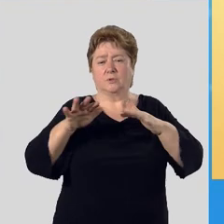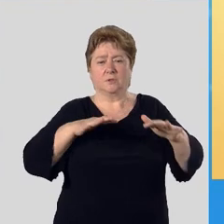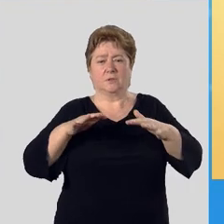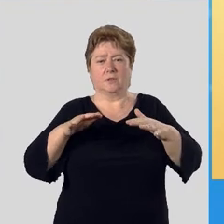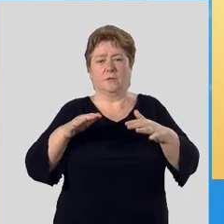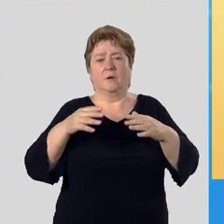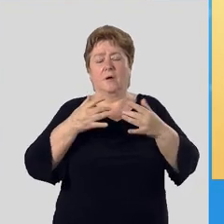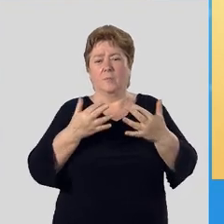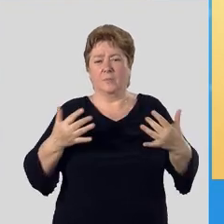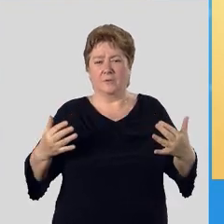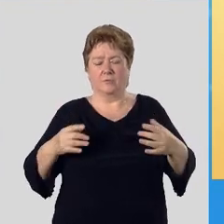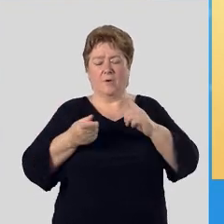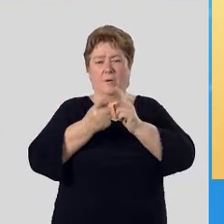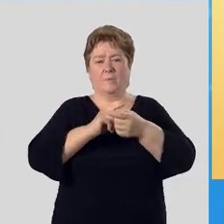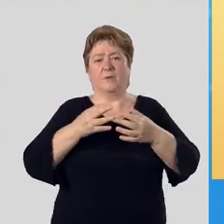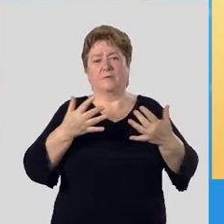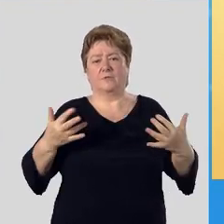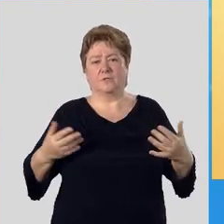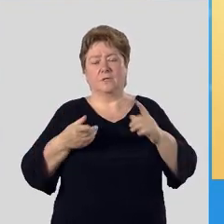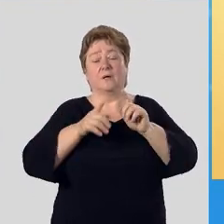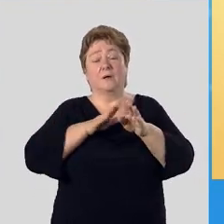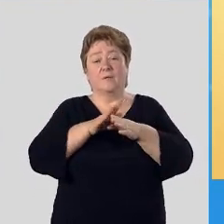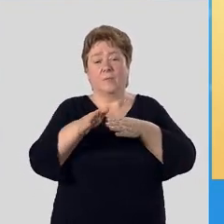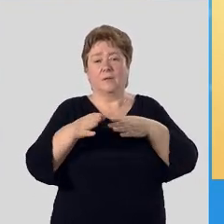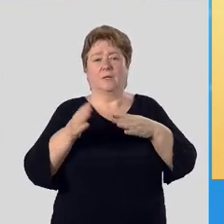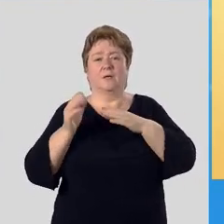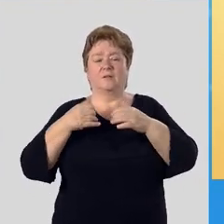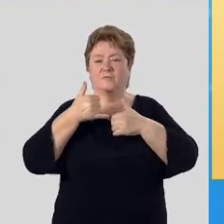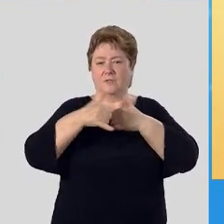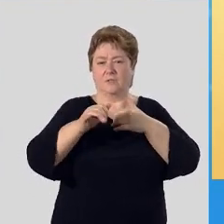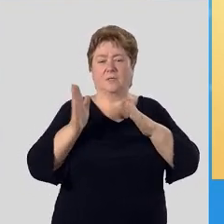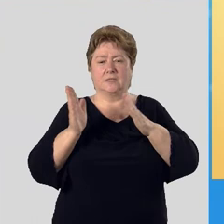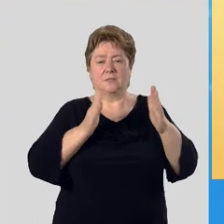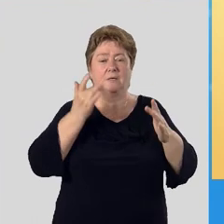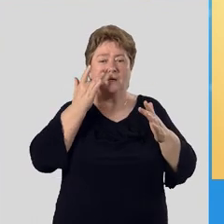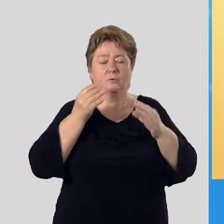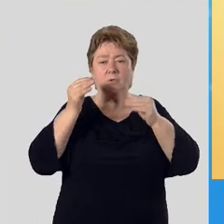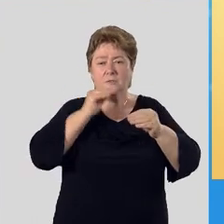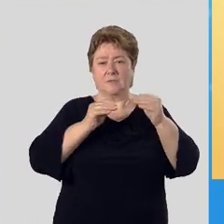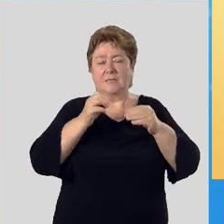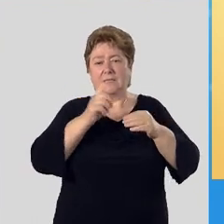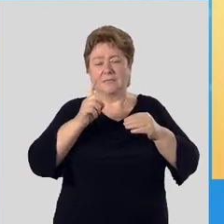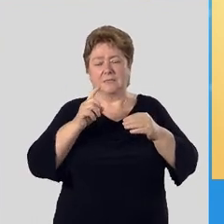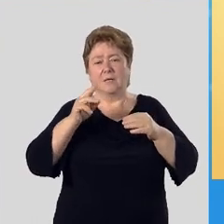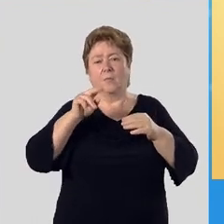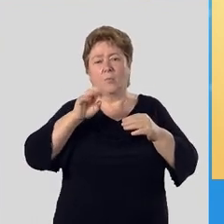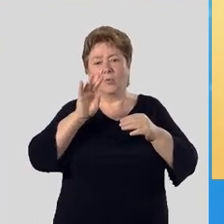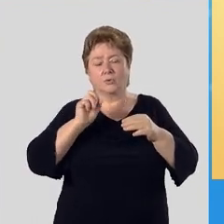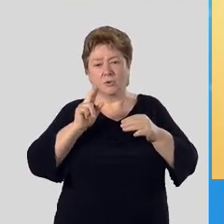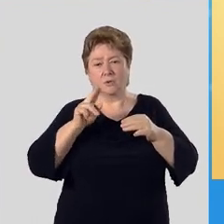жидких продуктов обмена веществ выполняет выделительная система, которая состоит из